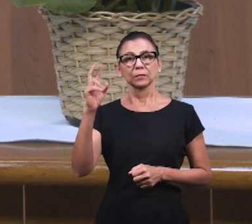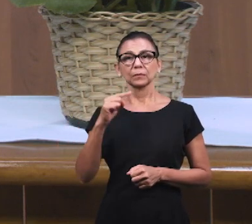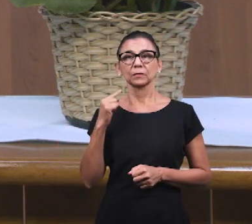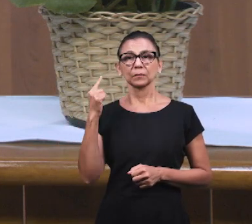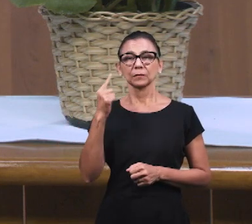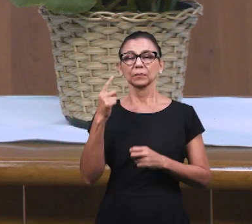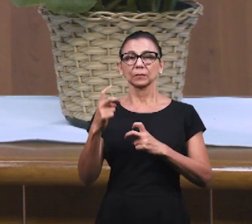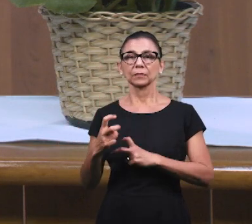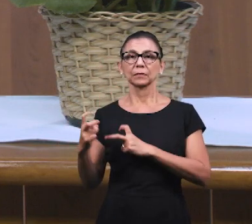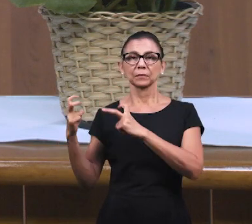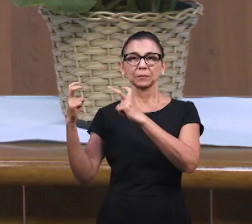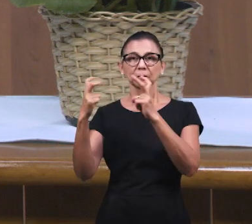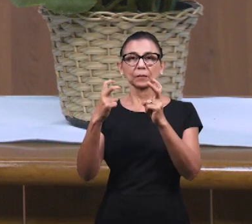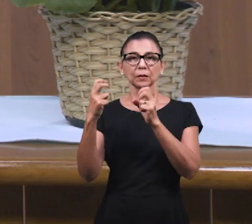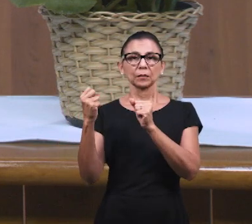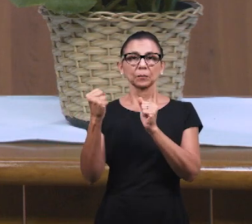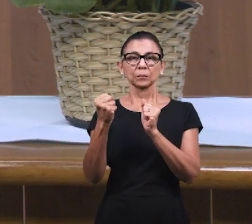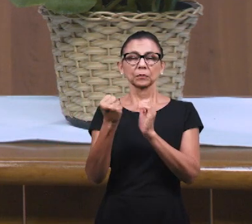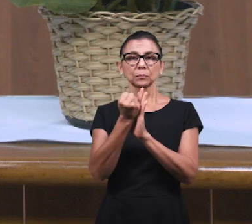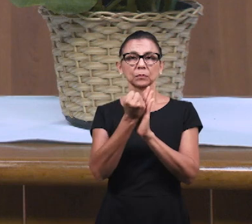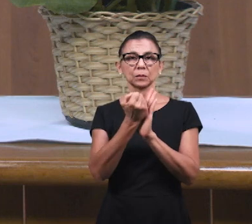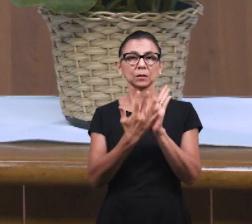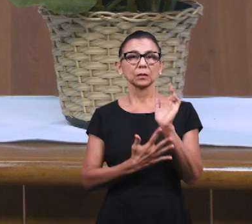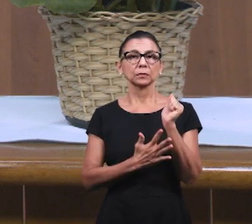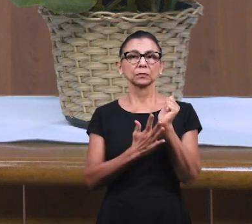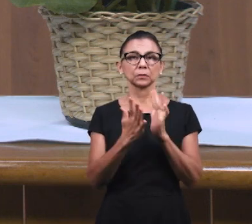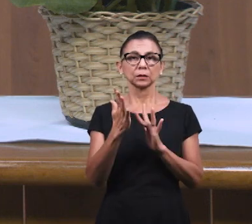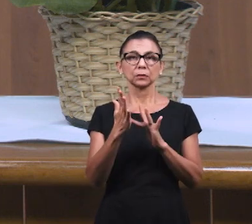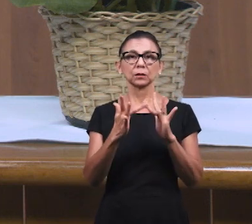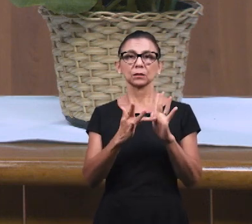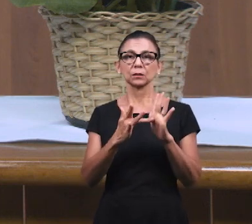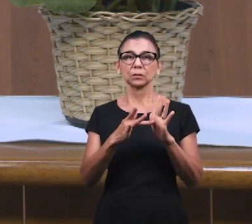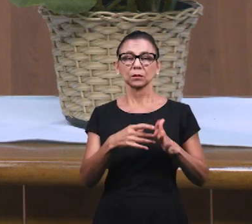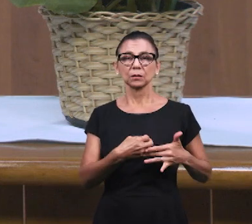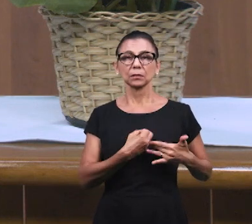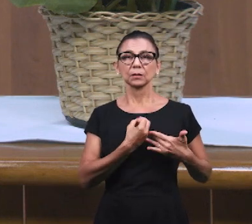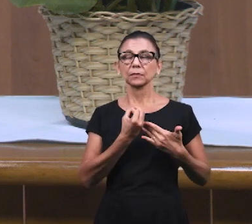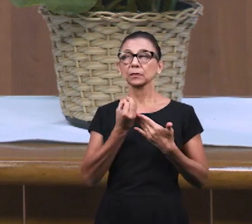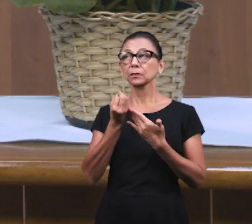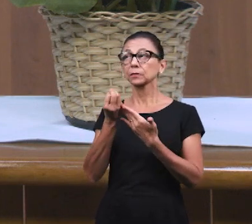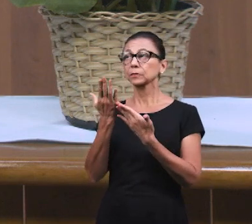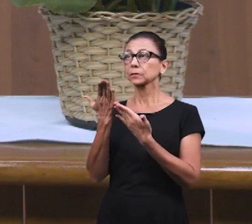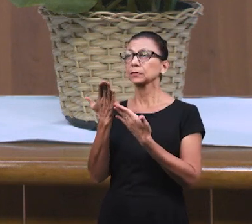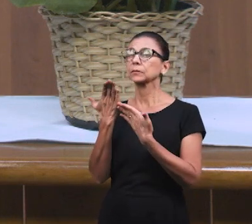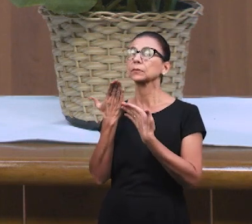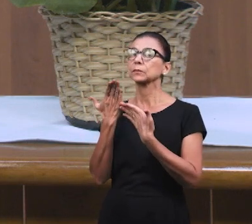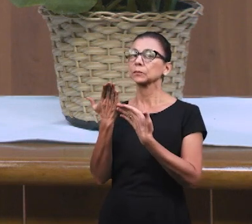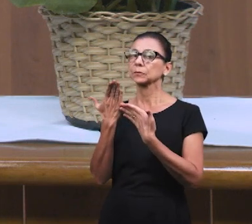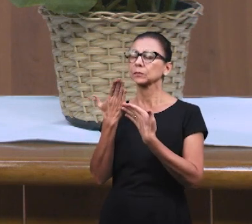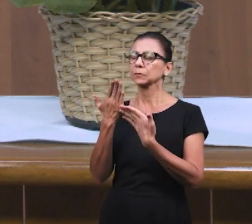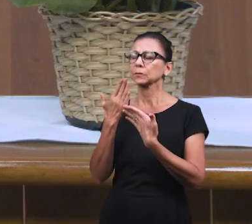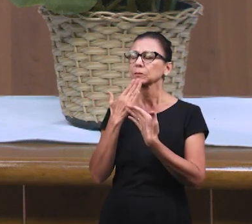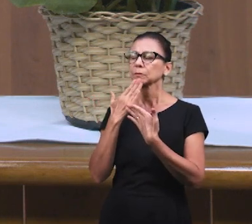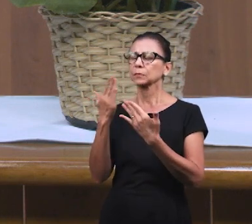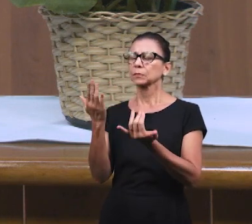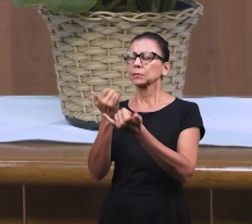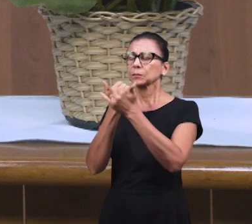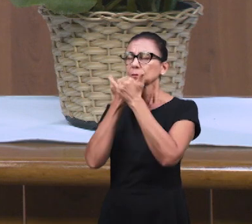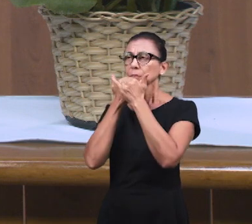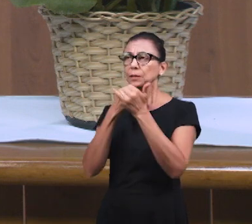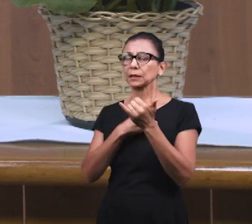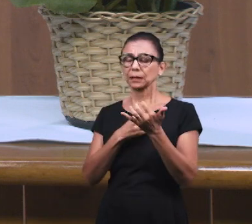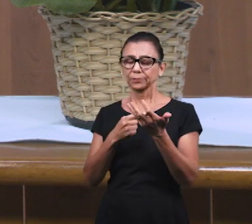Seigneur, nous prions par le pouvoir qui est dans le sang du Seigneur Jésus. Nous plaçons nos vies devant toi, Seigneur, en demandant pardon